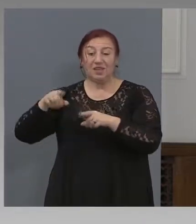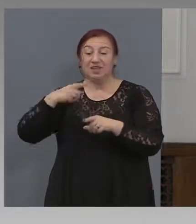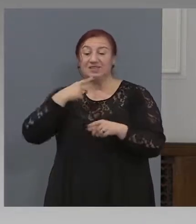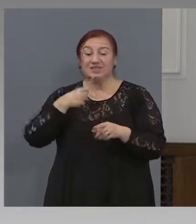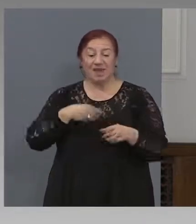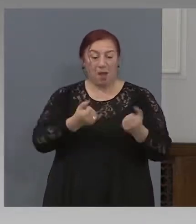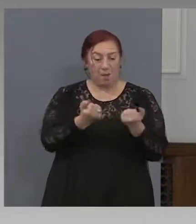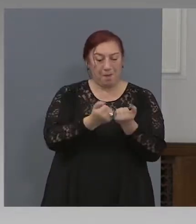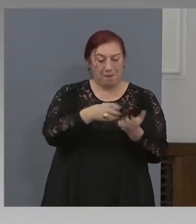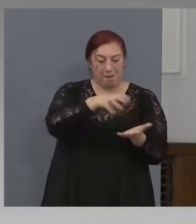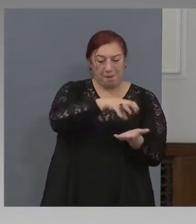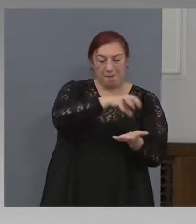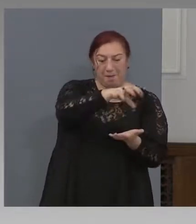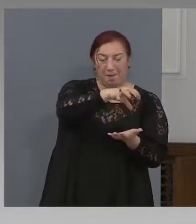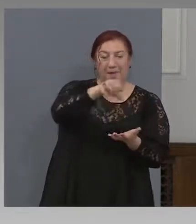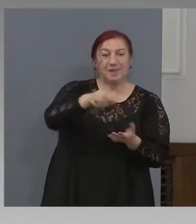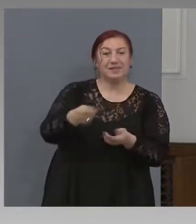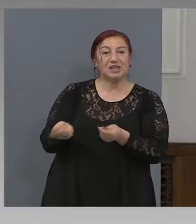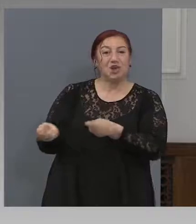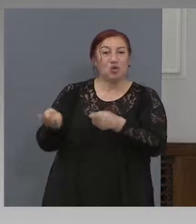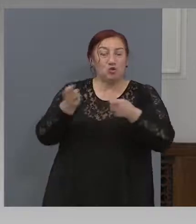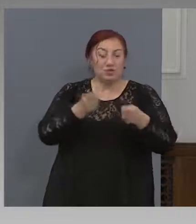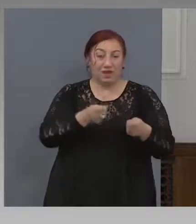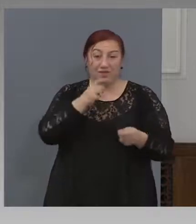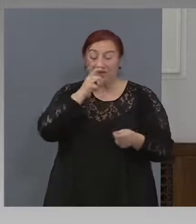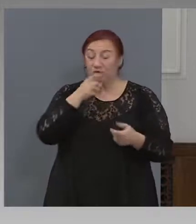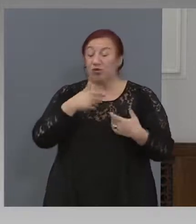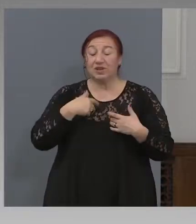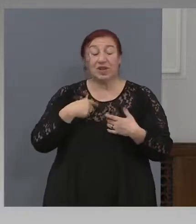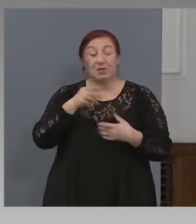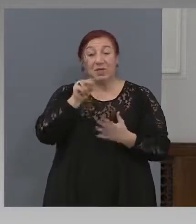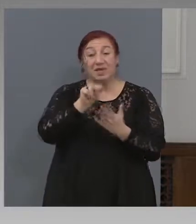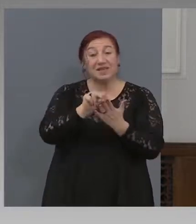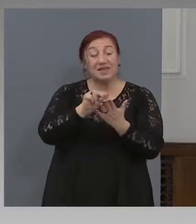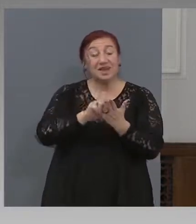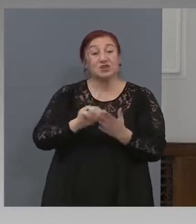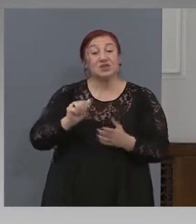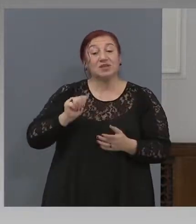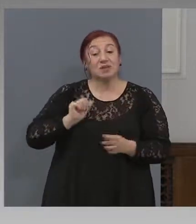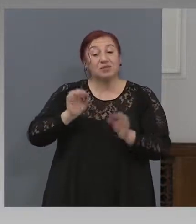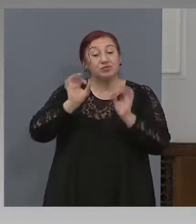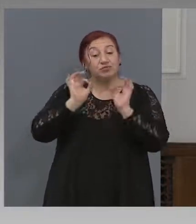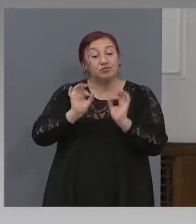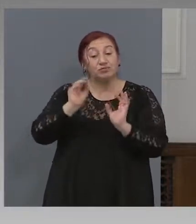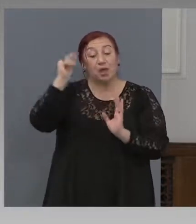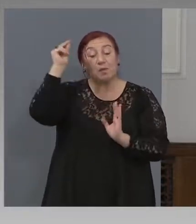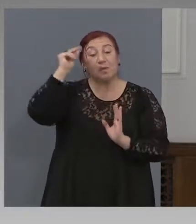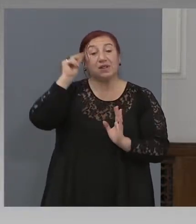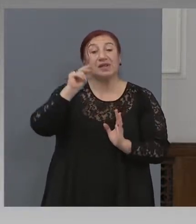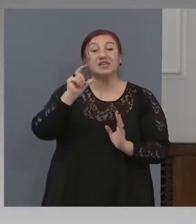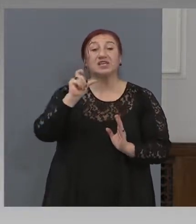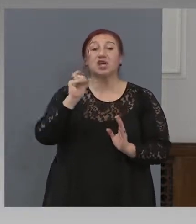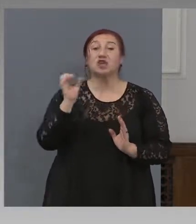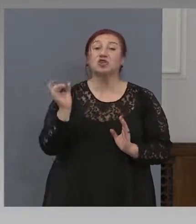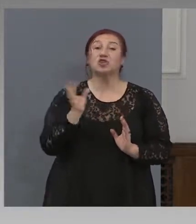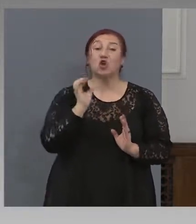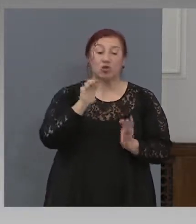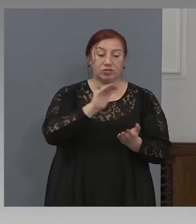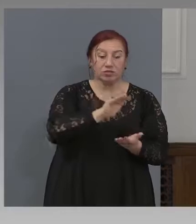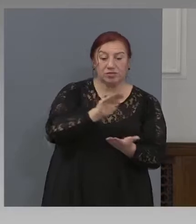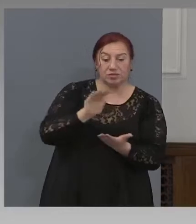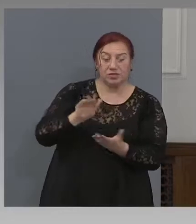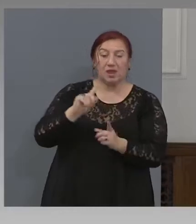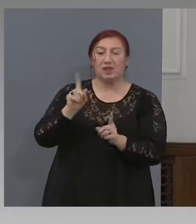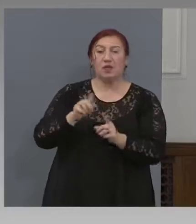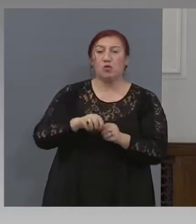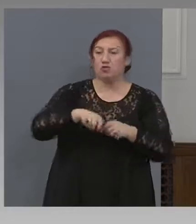важно, защото ние имаме стратегическа задача да запазим типичните български сортове, продукти. Те не могат да минават през дълги вериги